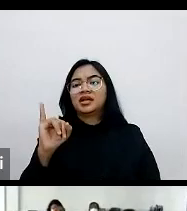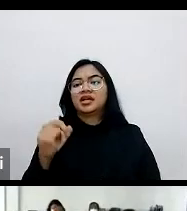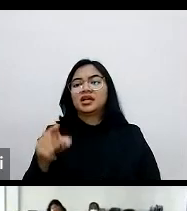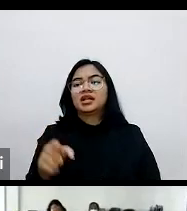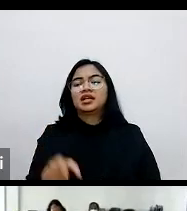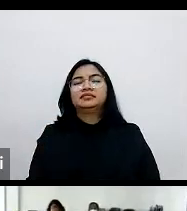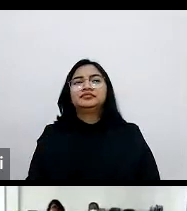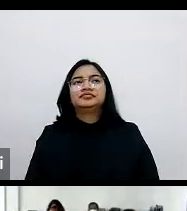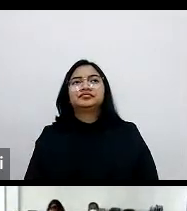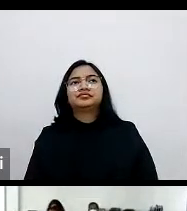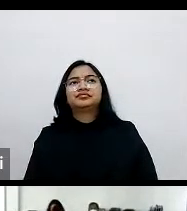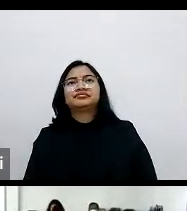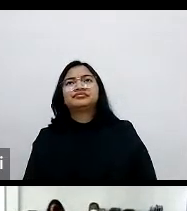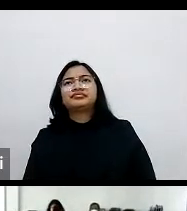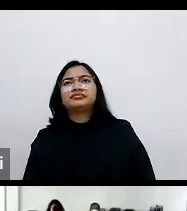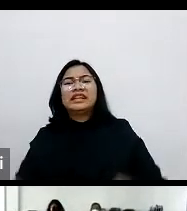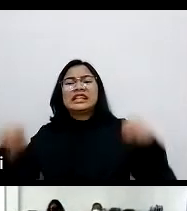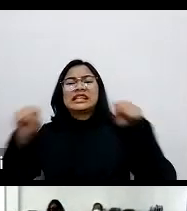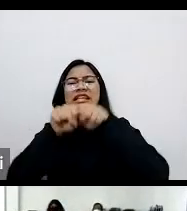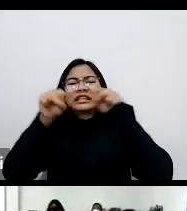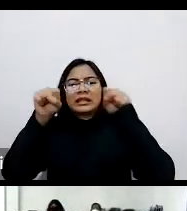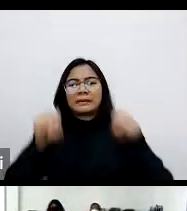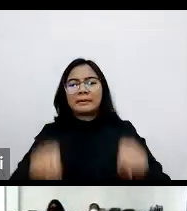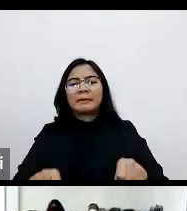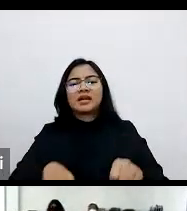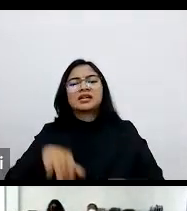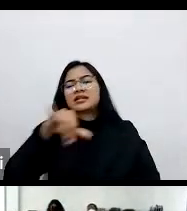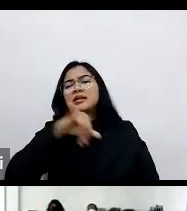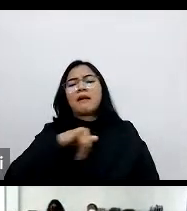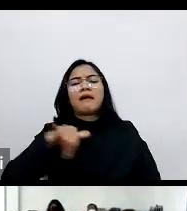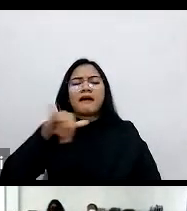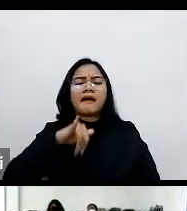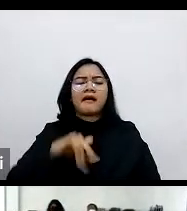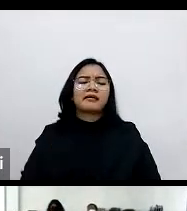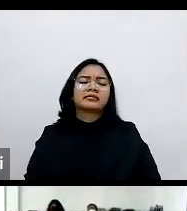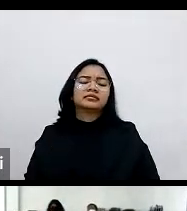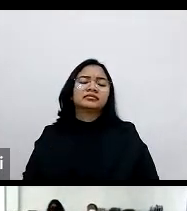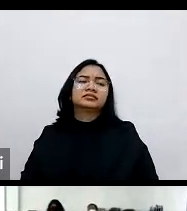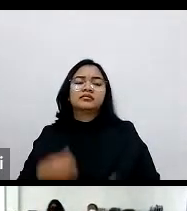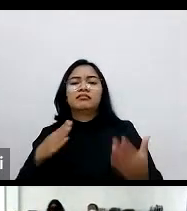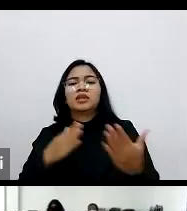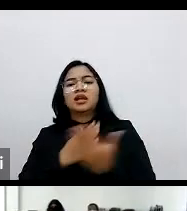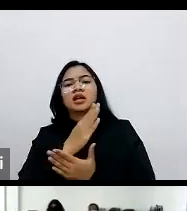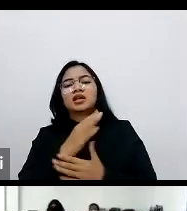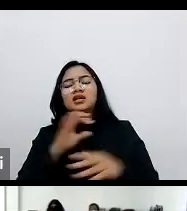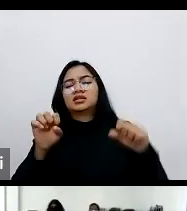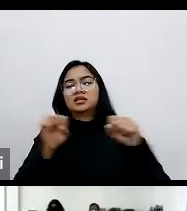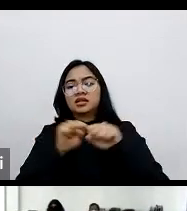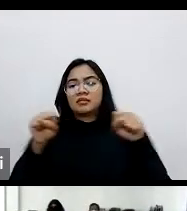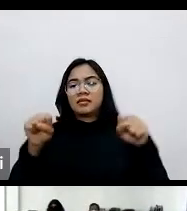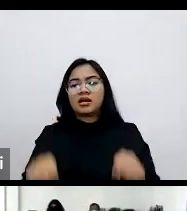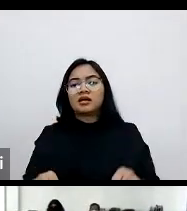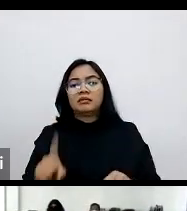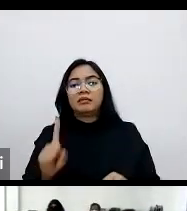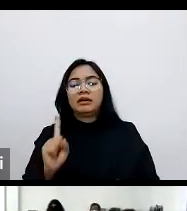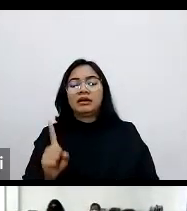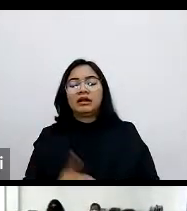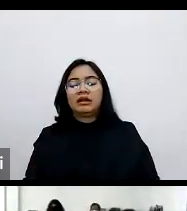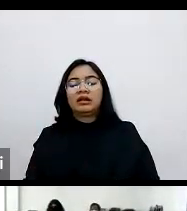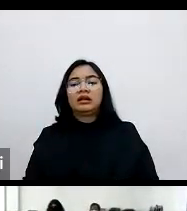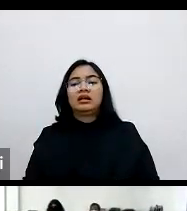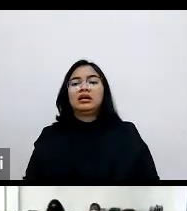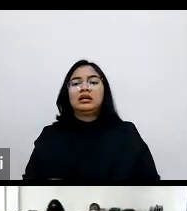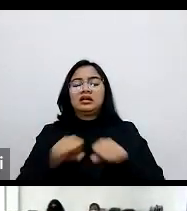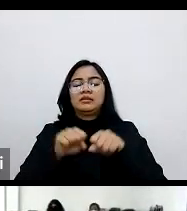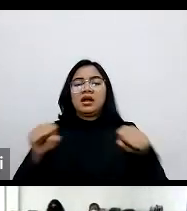masih disamakan gitu ya. Ada pelanggaran kode etik gitu ya, di situ mekanismenya disamakan. Padahal misalnya disamakan dengan